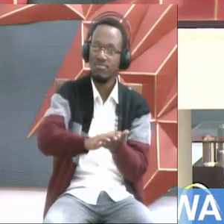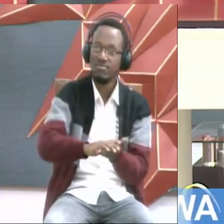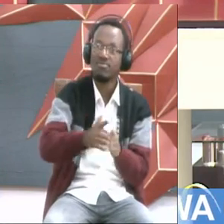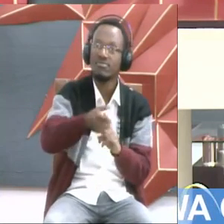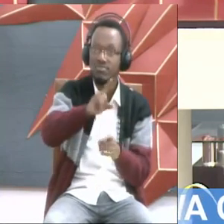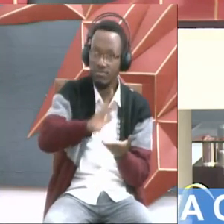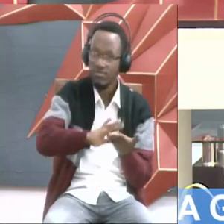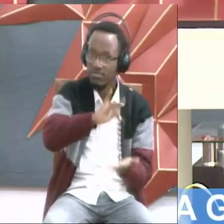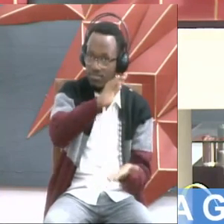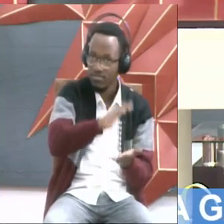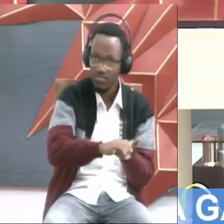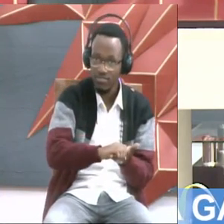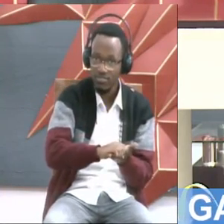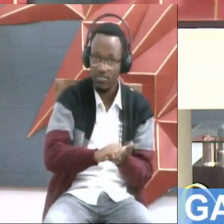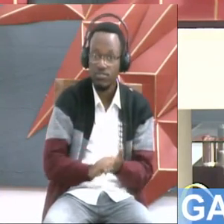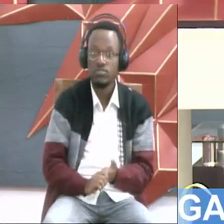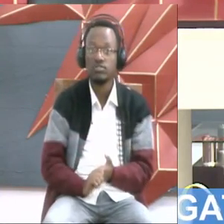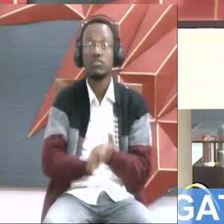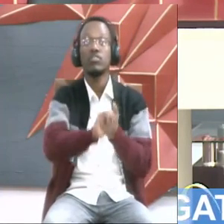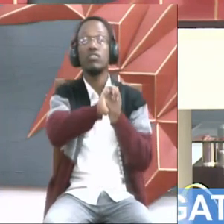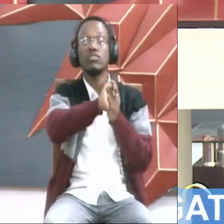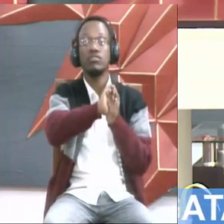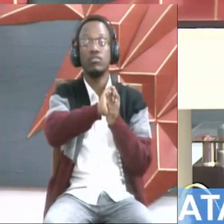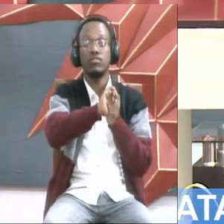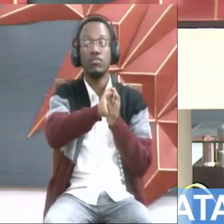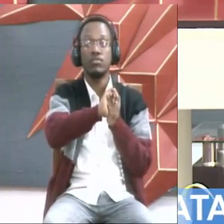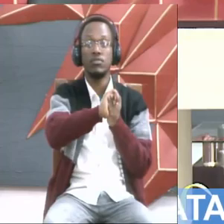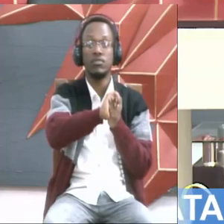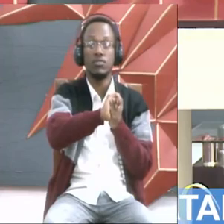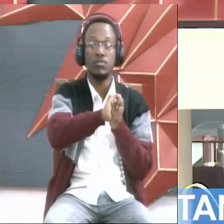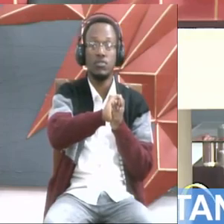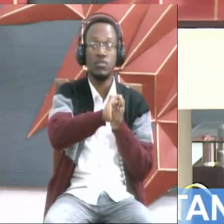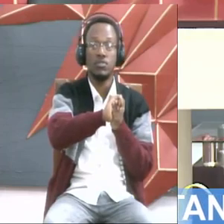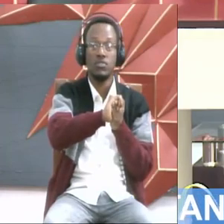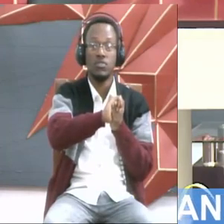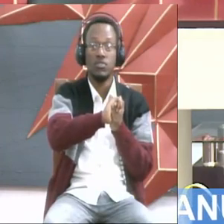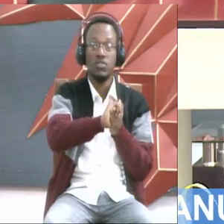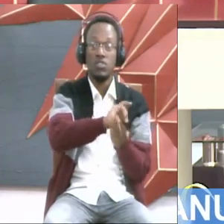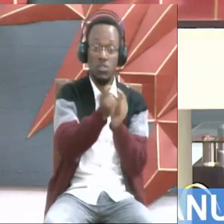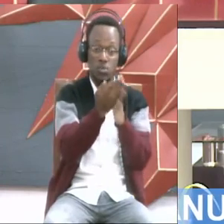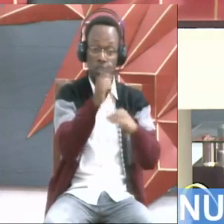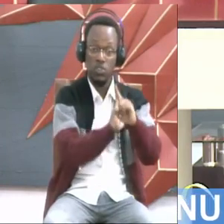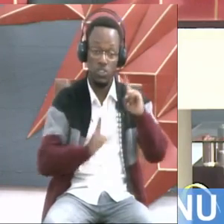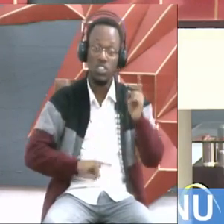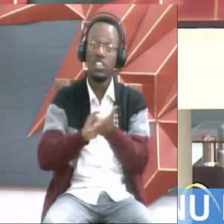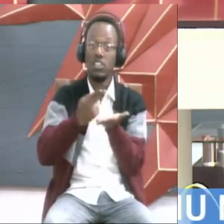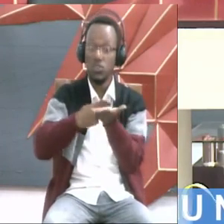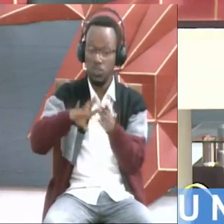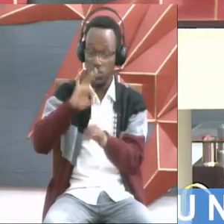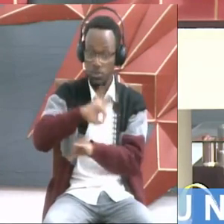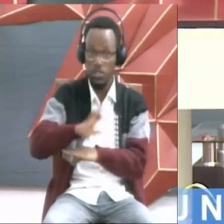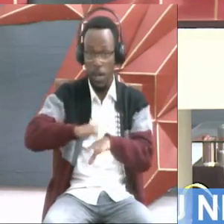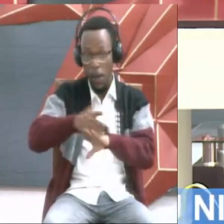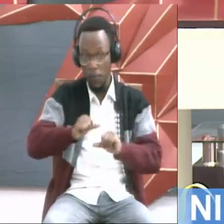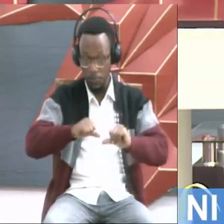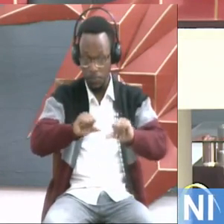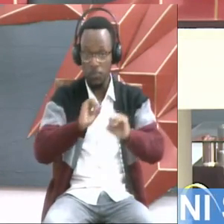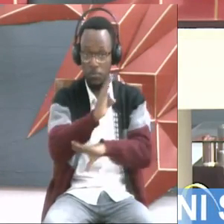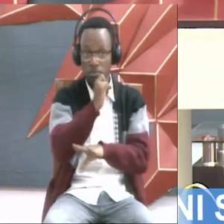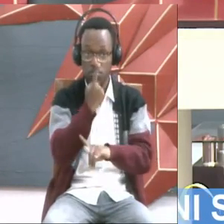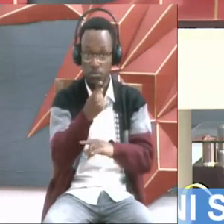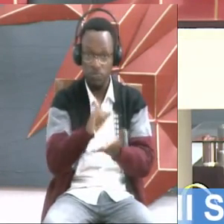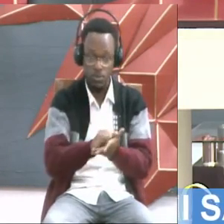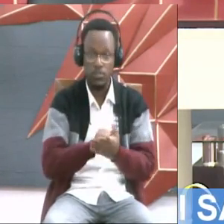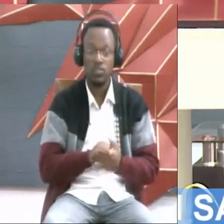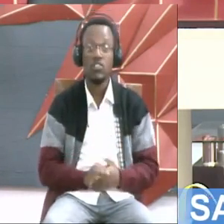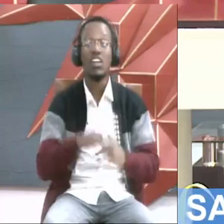Nkabahindugwa n'umwami. Ariwe mwemu. Amen. Pareka komeza kino cigisha avuga ngo cyo cigwa avuga ngo